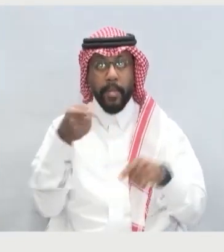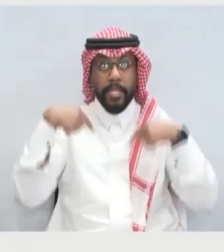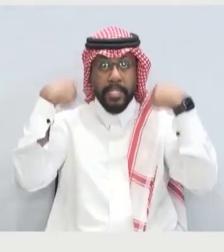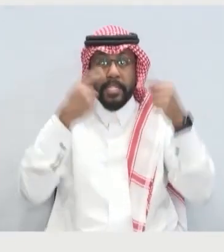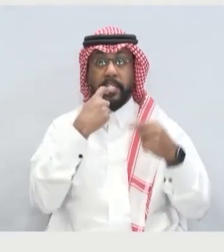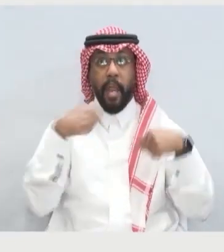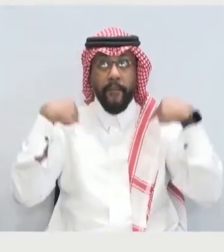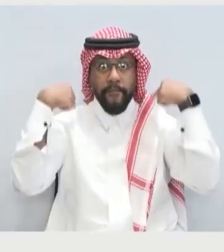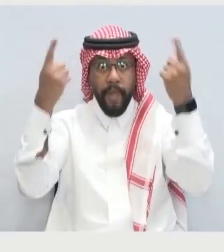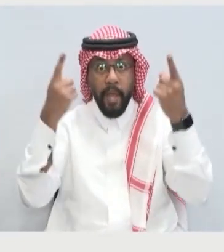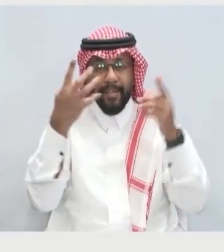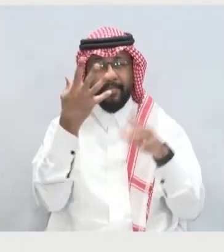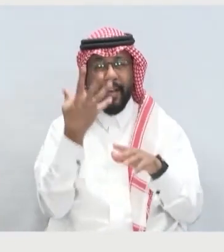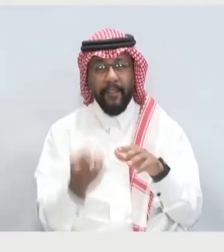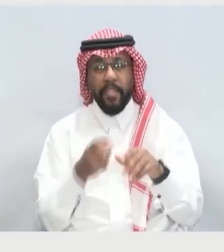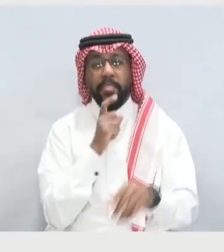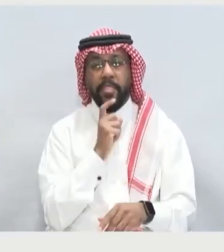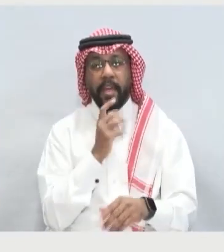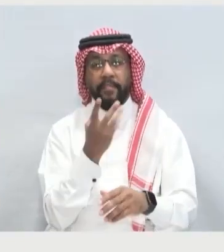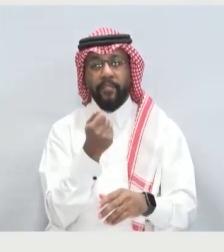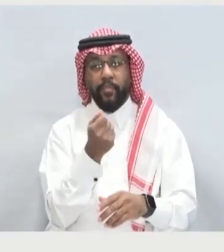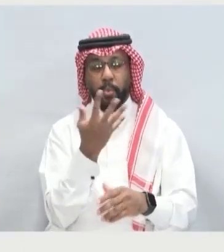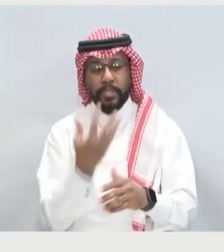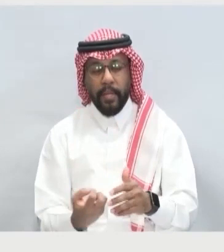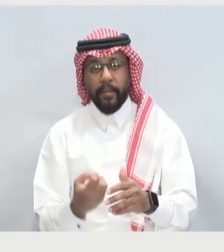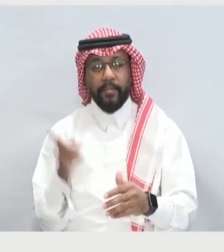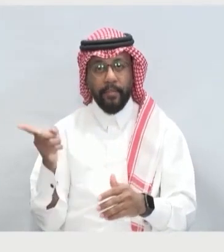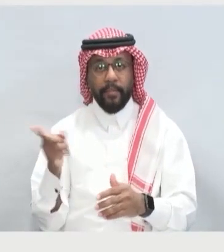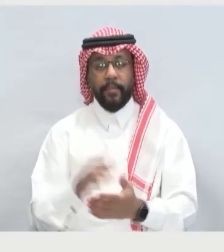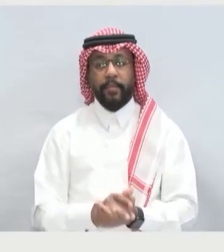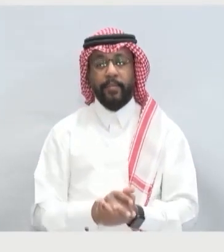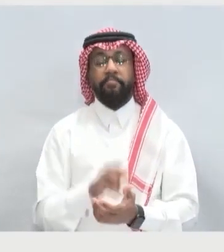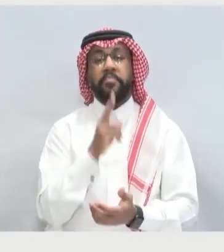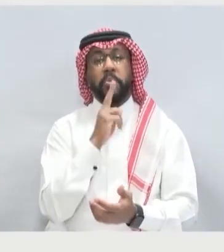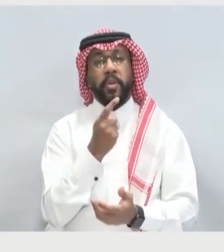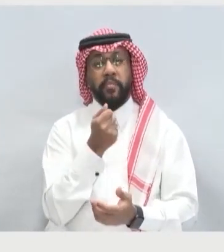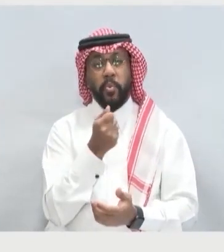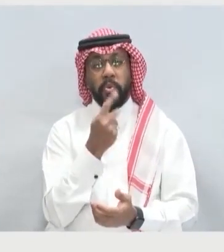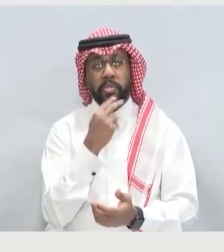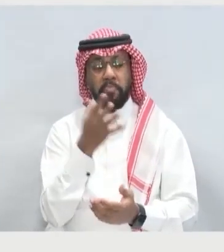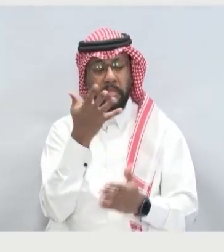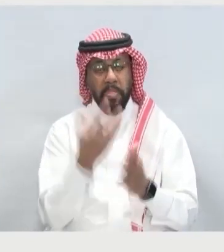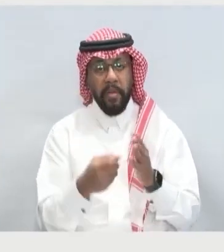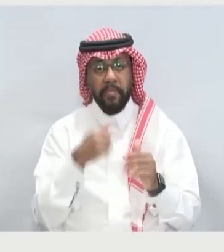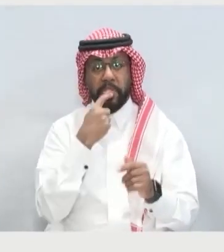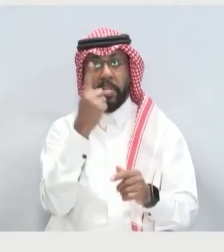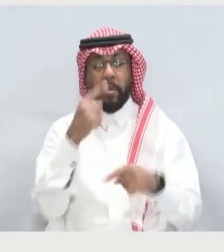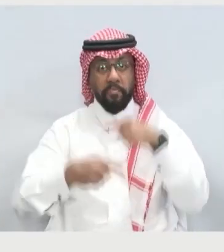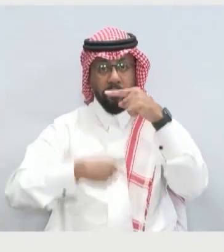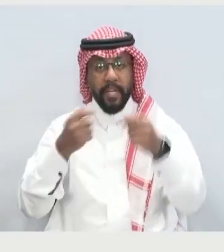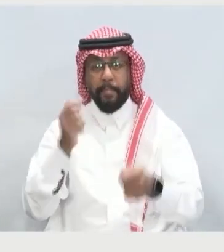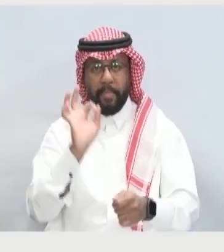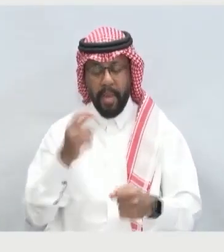السنين مثلا استخدمنا الاله لمدات لفتره طويله وبالتالي بالتاكيد قيمتها ستقل مرورا بالوقت